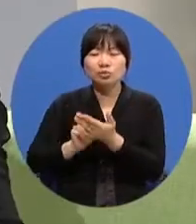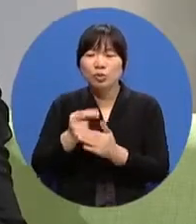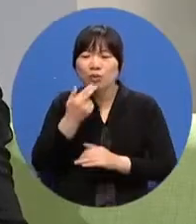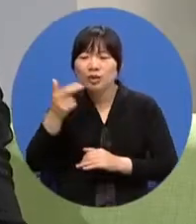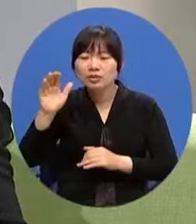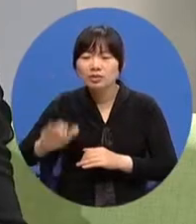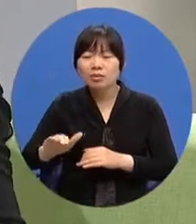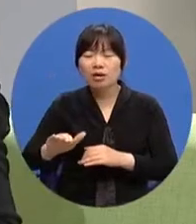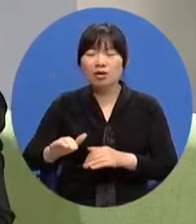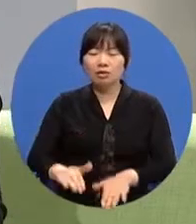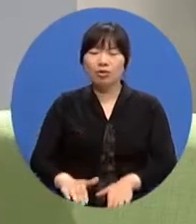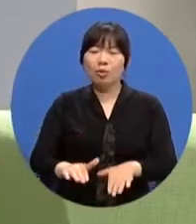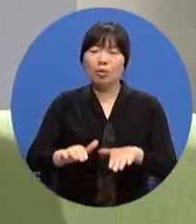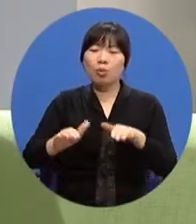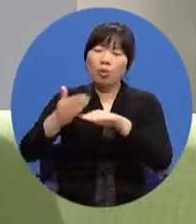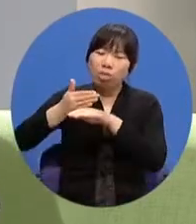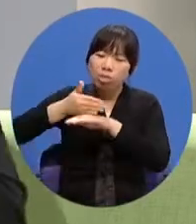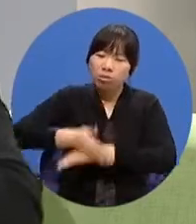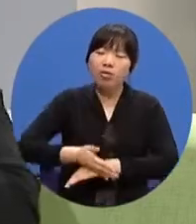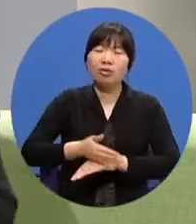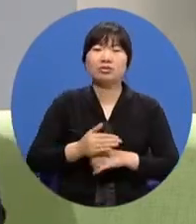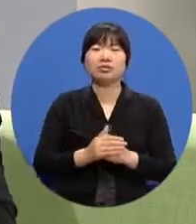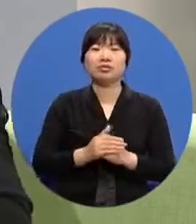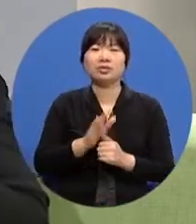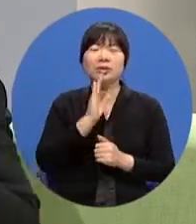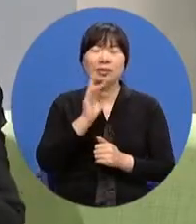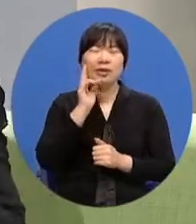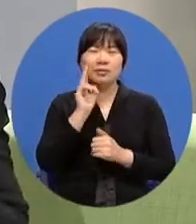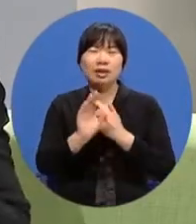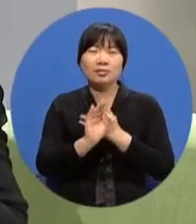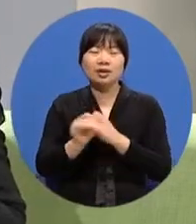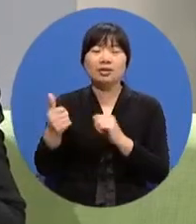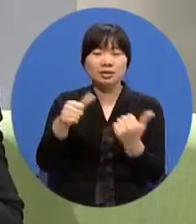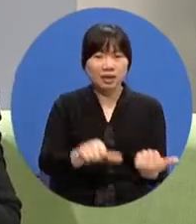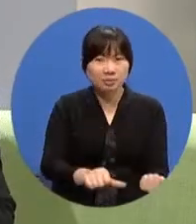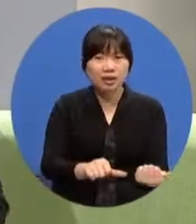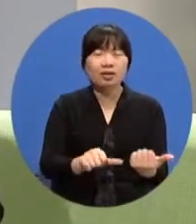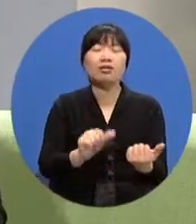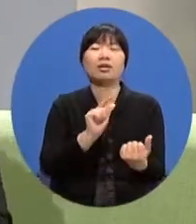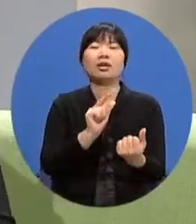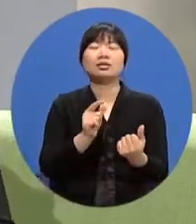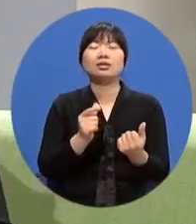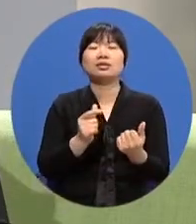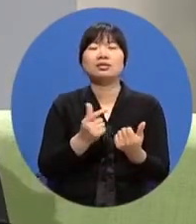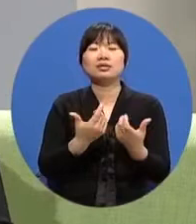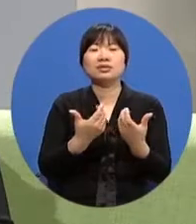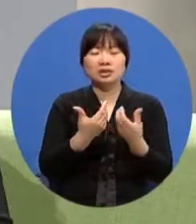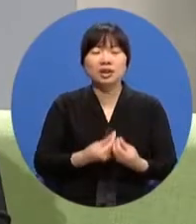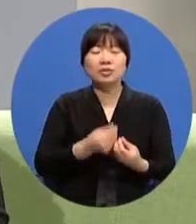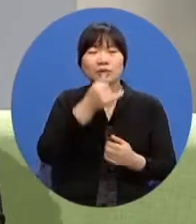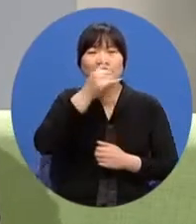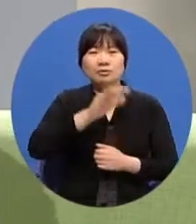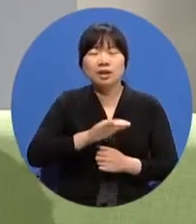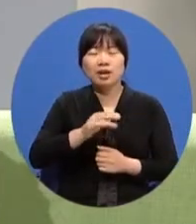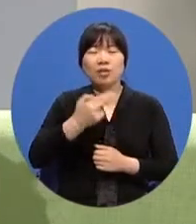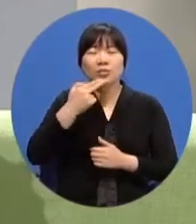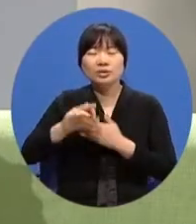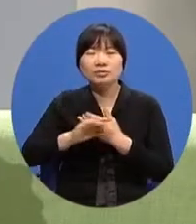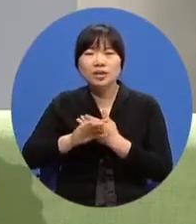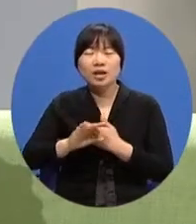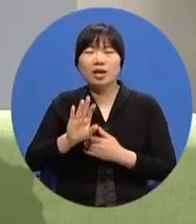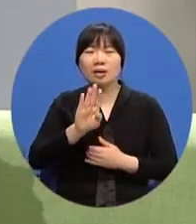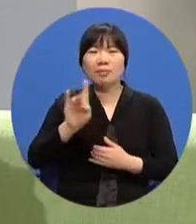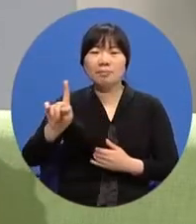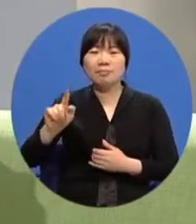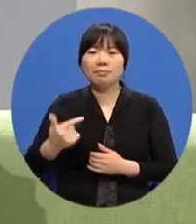안 크는 거예요. 근데 그 중에서 정말 극단적으로 가면 사망에도 이르는데요. 그렇지 않은 경우에는요. 반응성